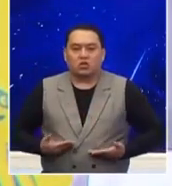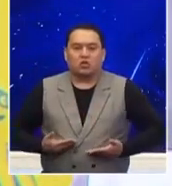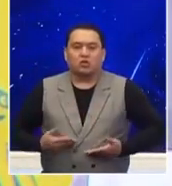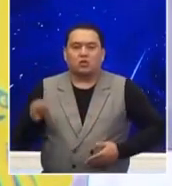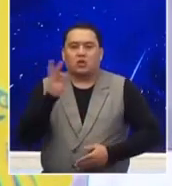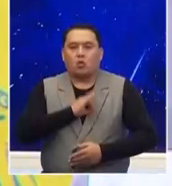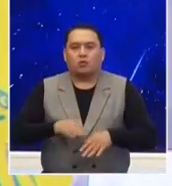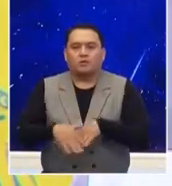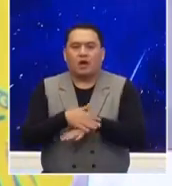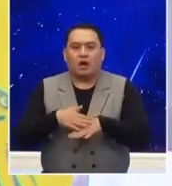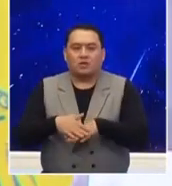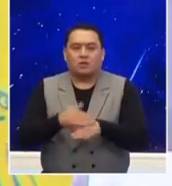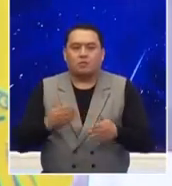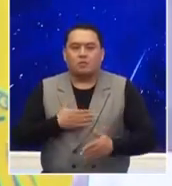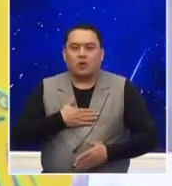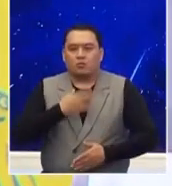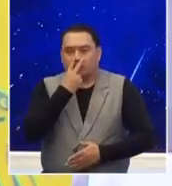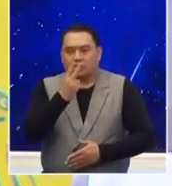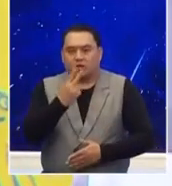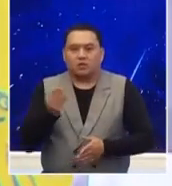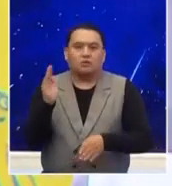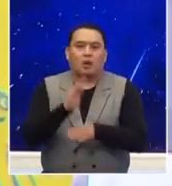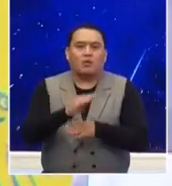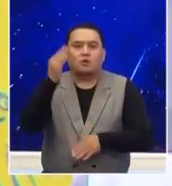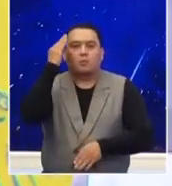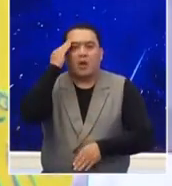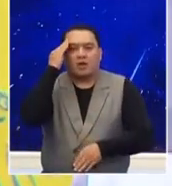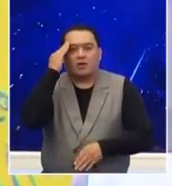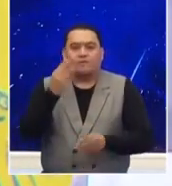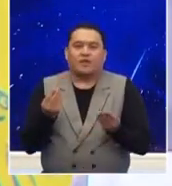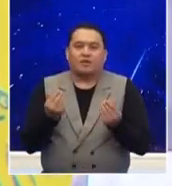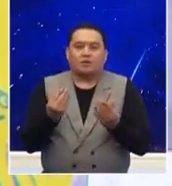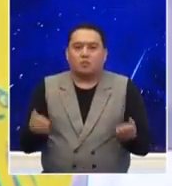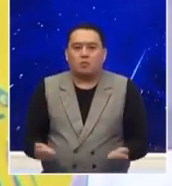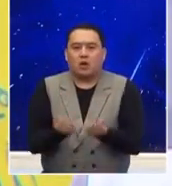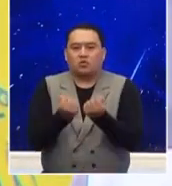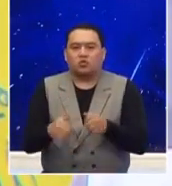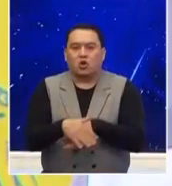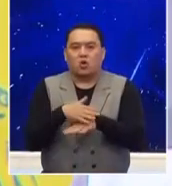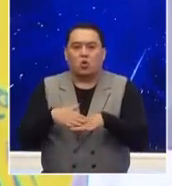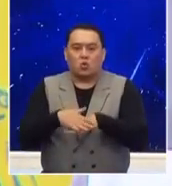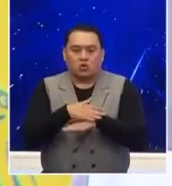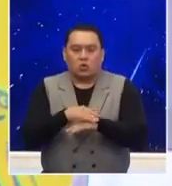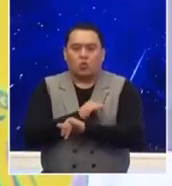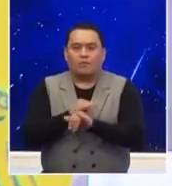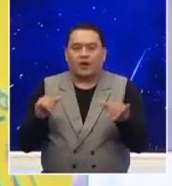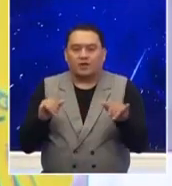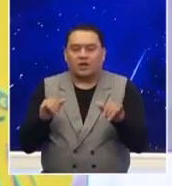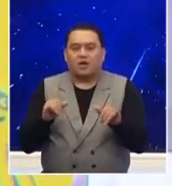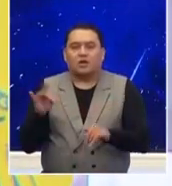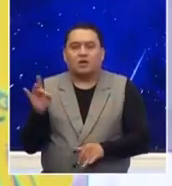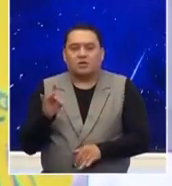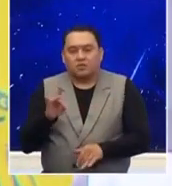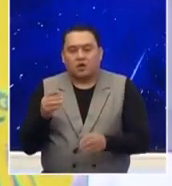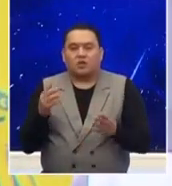доходов населения. На мой взгляд, необходимо принять дополнительные меры по финансовой поддержке граждан. Это увеличение минимального